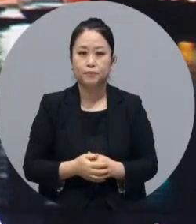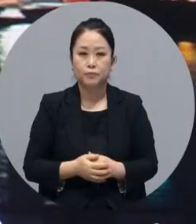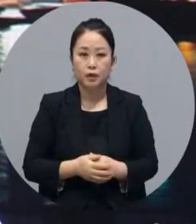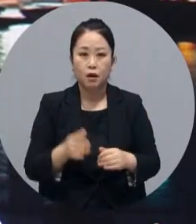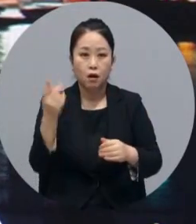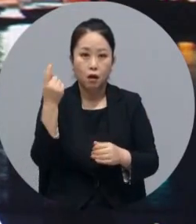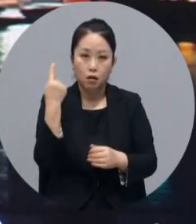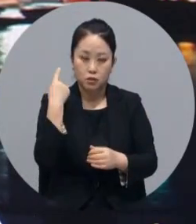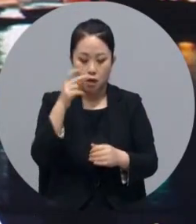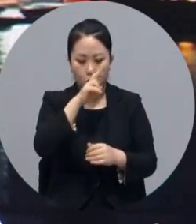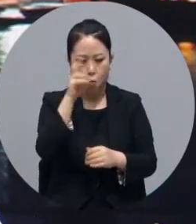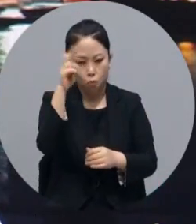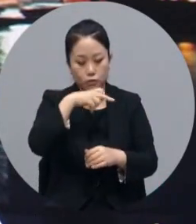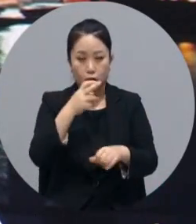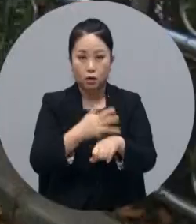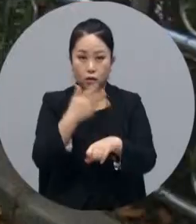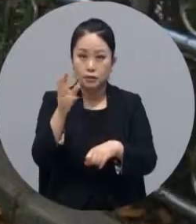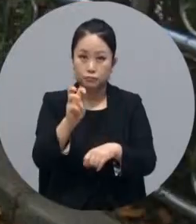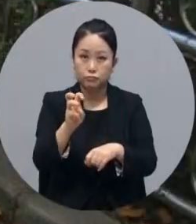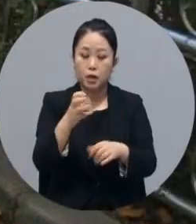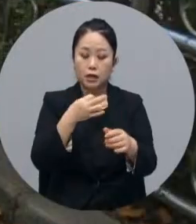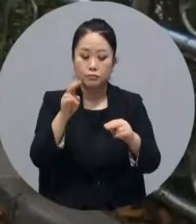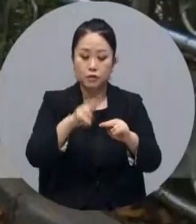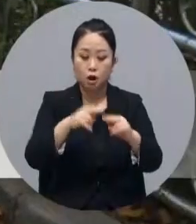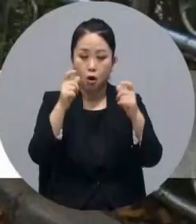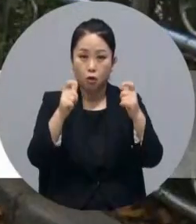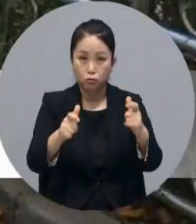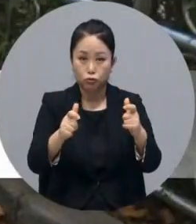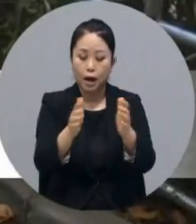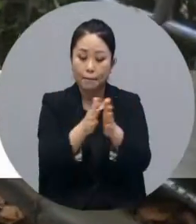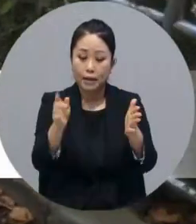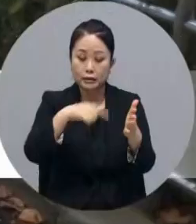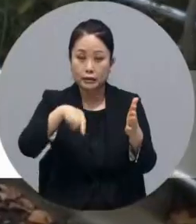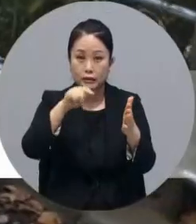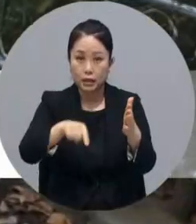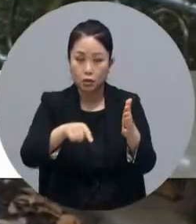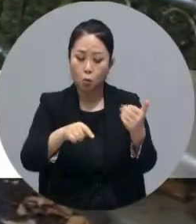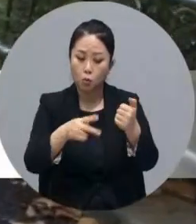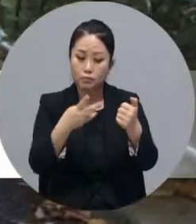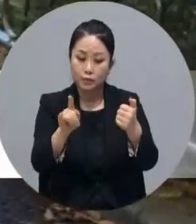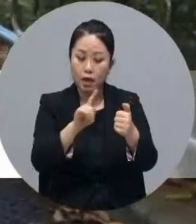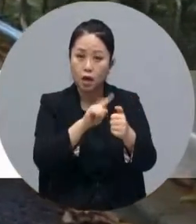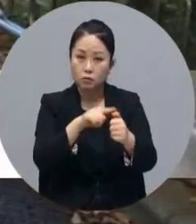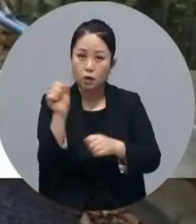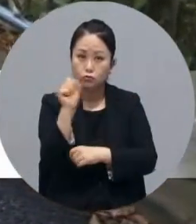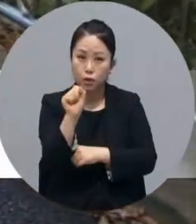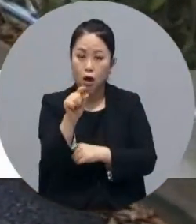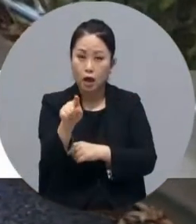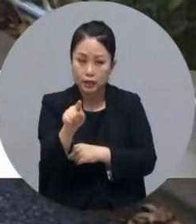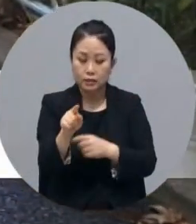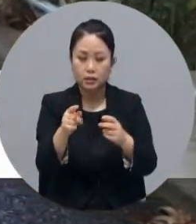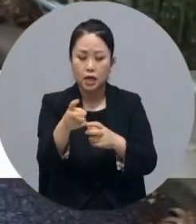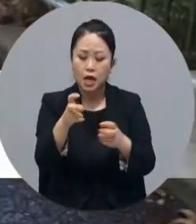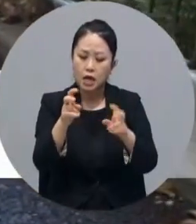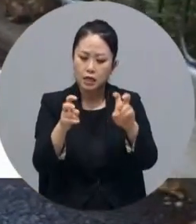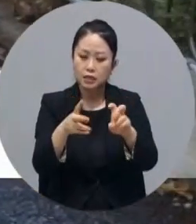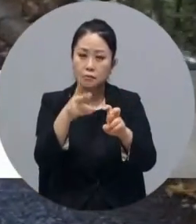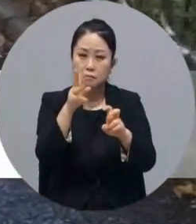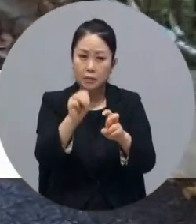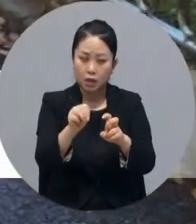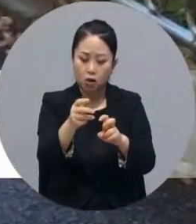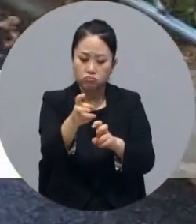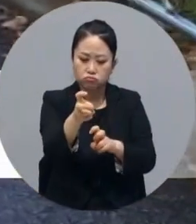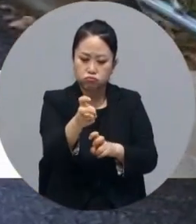어제 오전 8시 반쯤 금정구 부곡동의 한 아파트 단지 안에서 50대가 몰던 SUV 차량이 20m 가량 뒤로